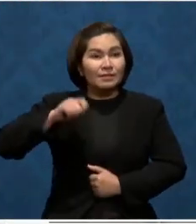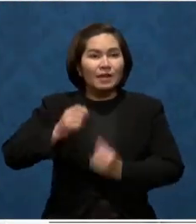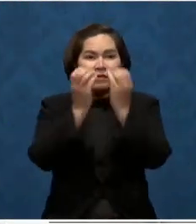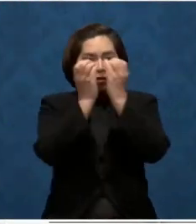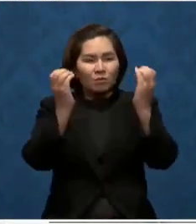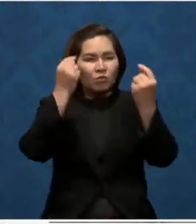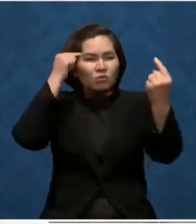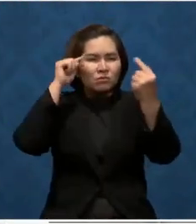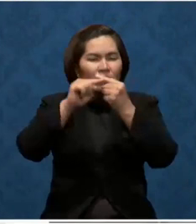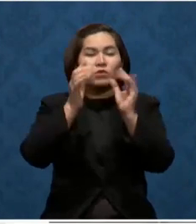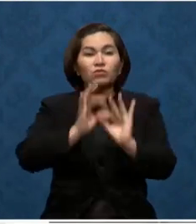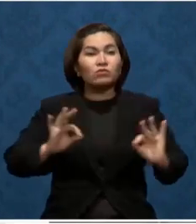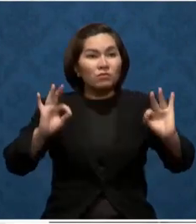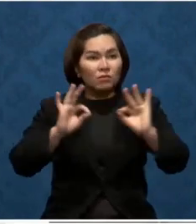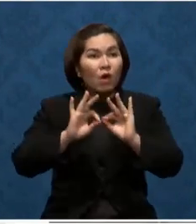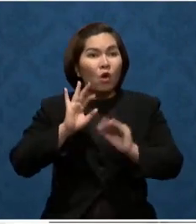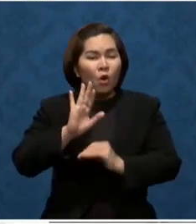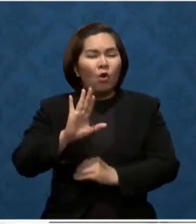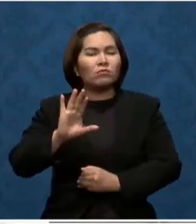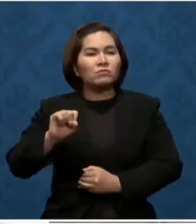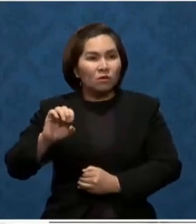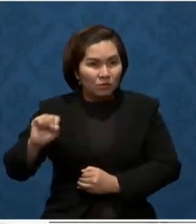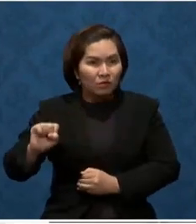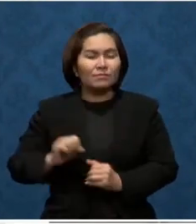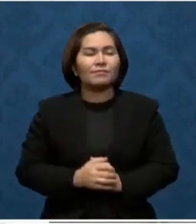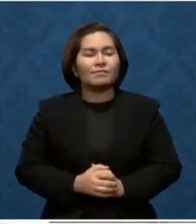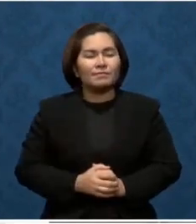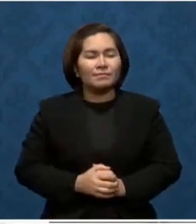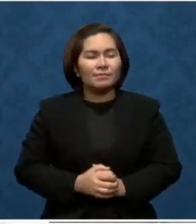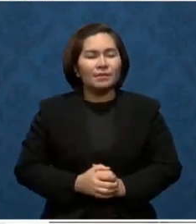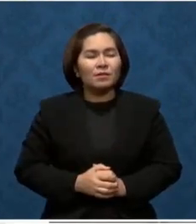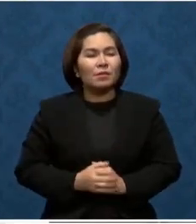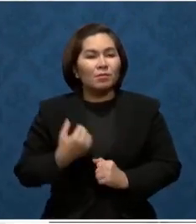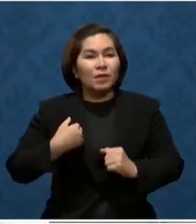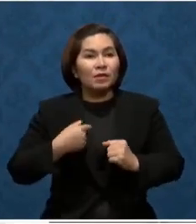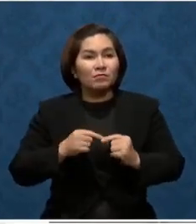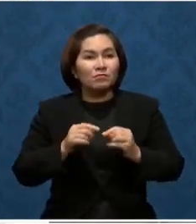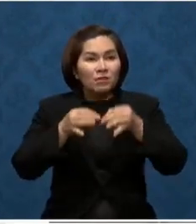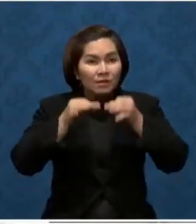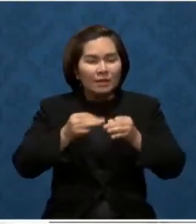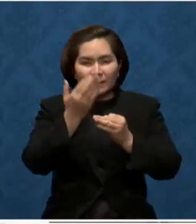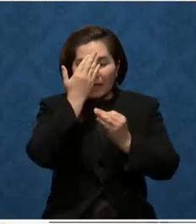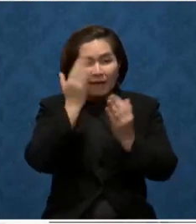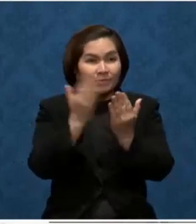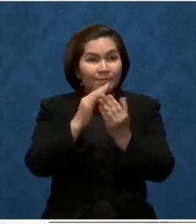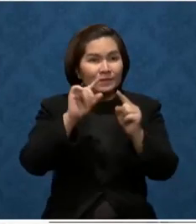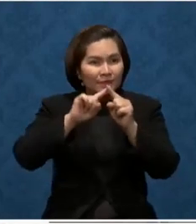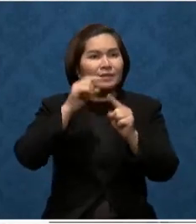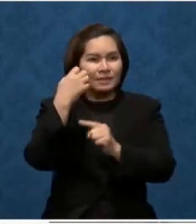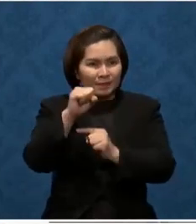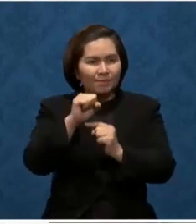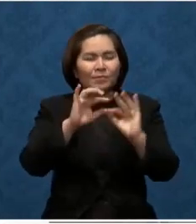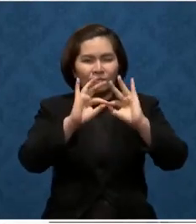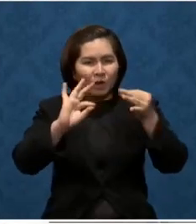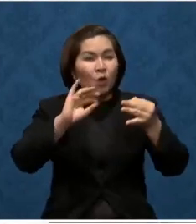กับสภาผู้แทนราษฎรศาลรัฐธรรมนูญได้เขียนไว้ในคำวินิจฉัยหน้า 10ว่าในการ